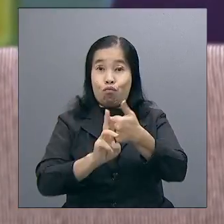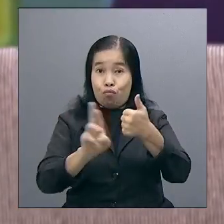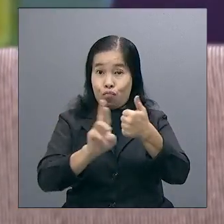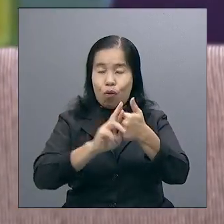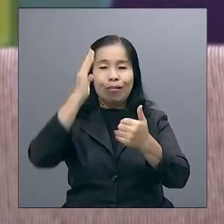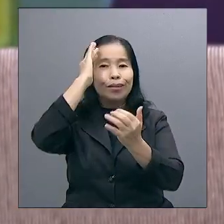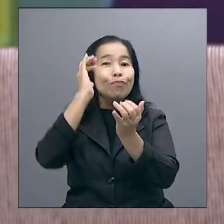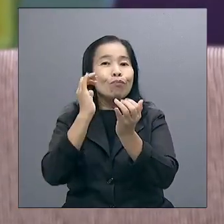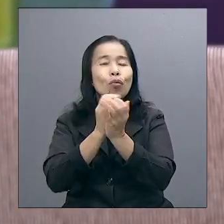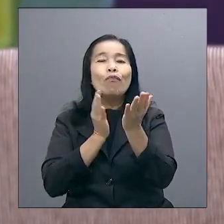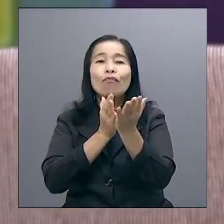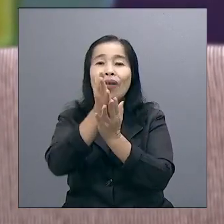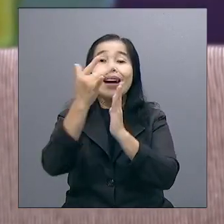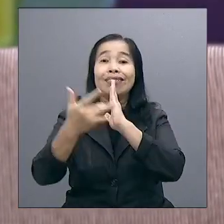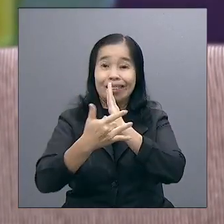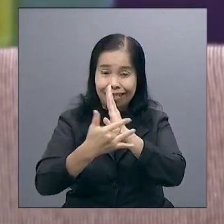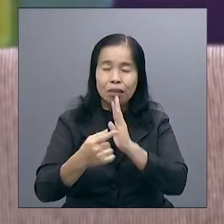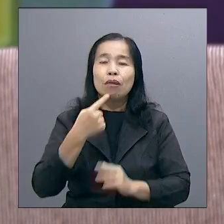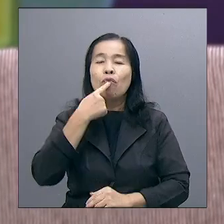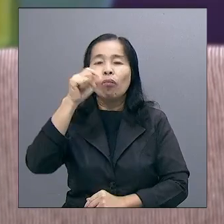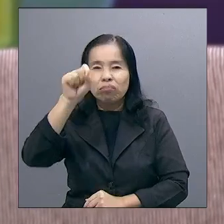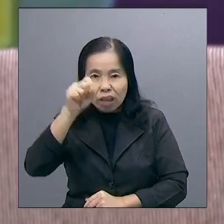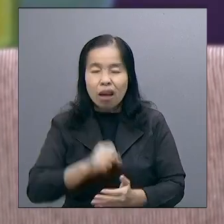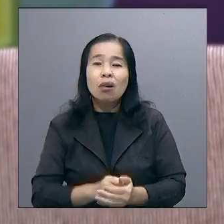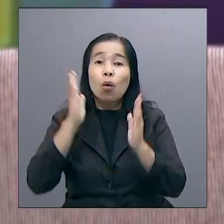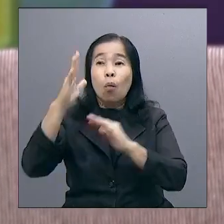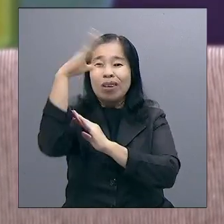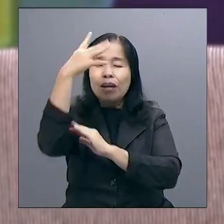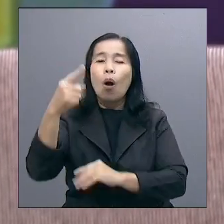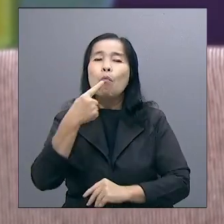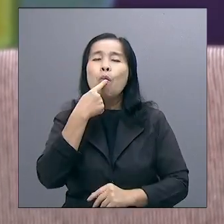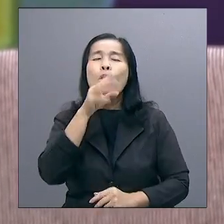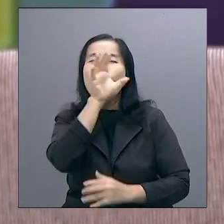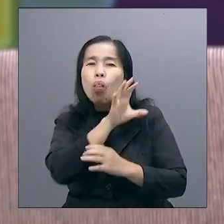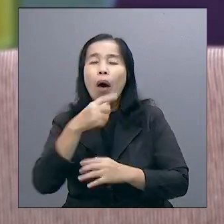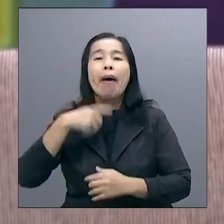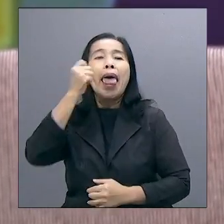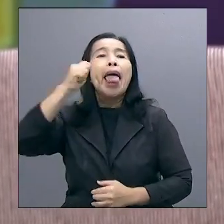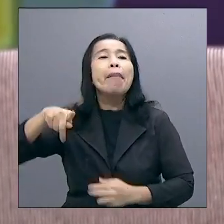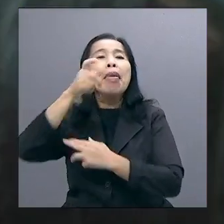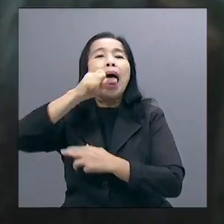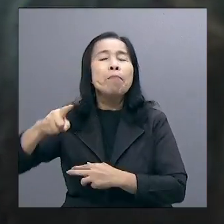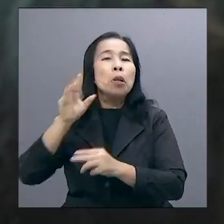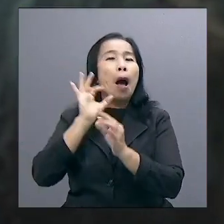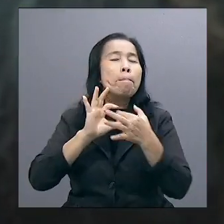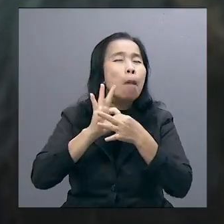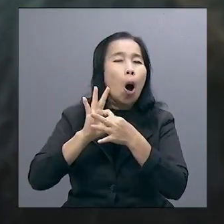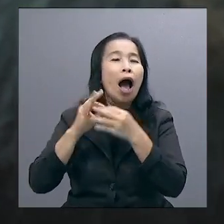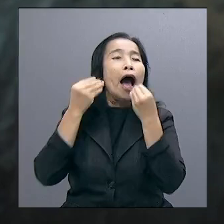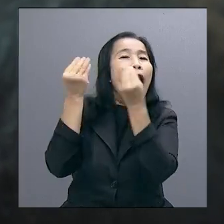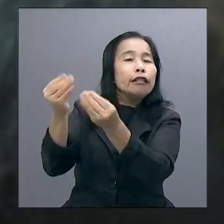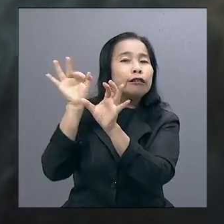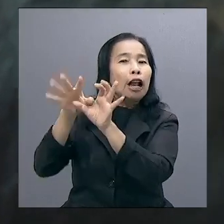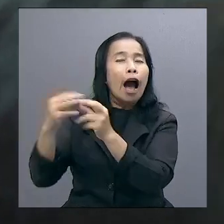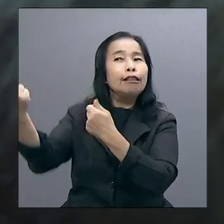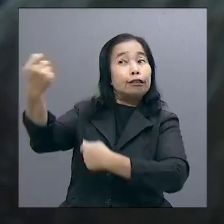ทอหนึ่งท่านบอกนะคะวาพฤติการของมชาชีพอ้างวาเป็นแอปปิเคชั่นป้องกันระบบทนาคารทำให้ผู้เสีหหาย